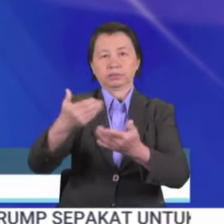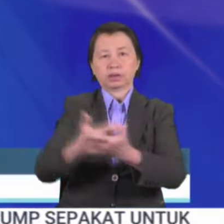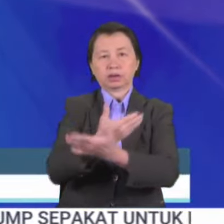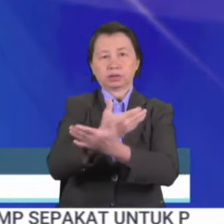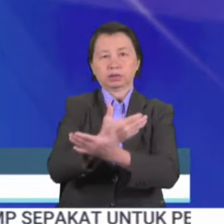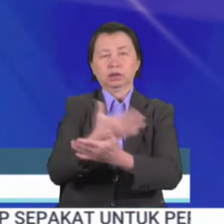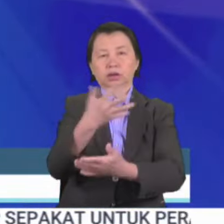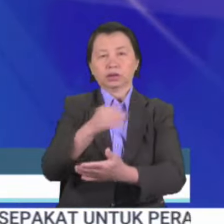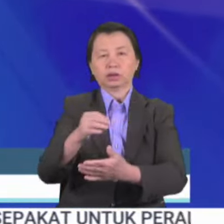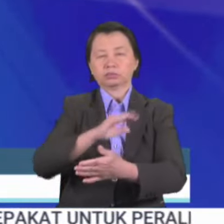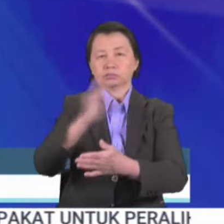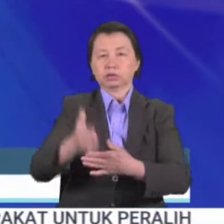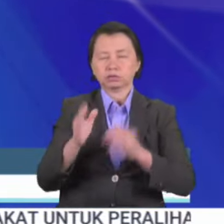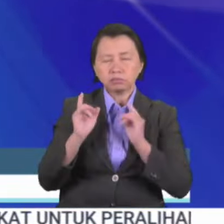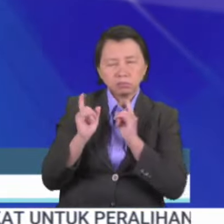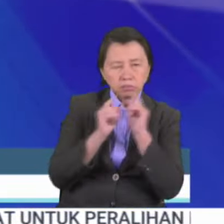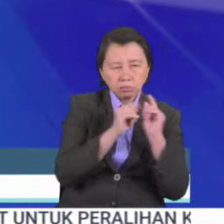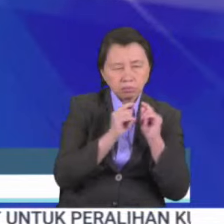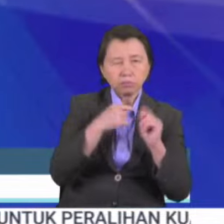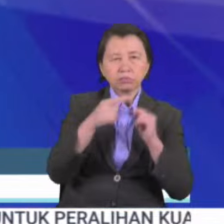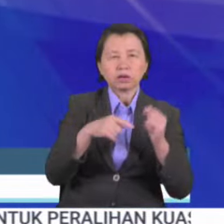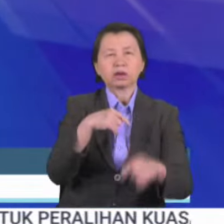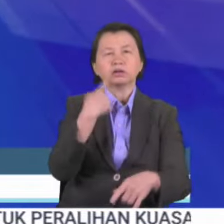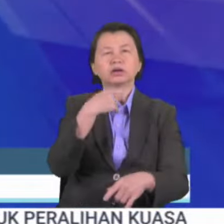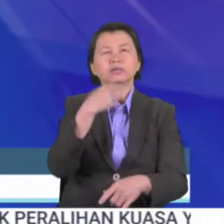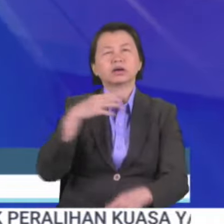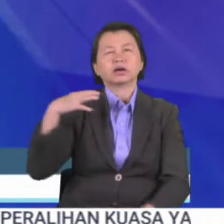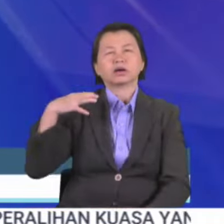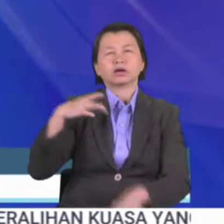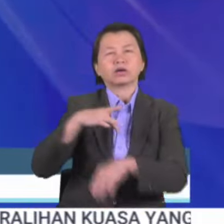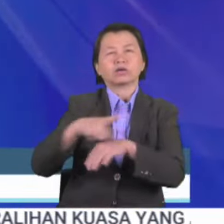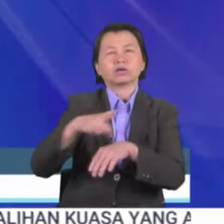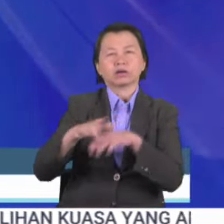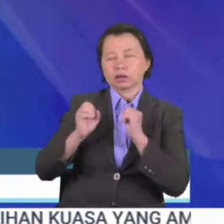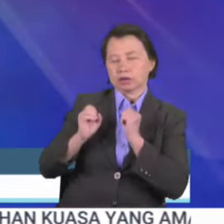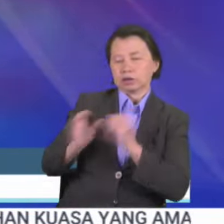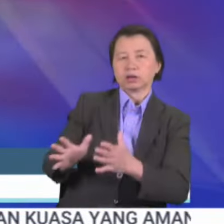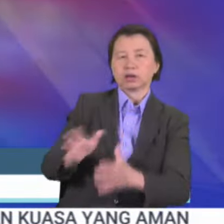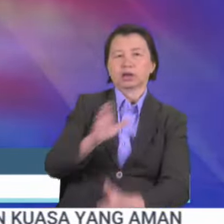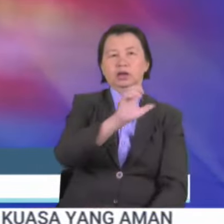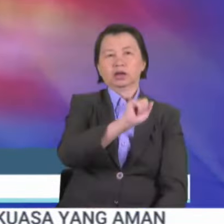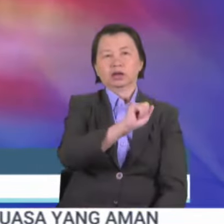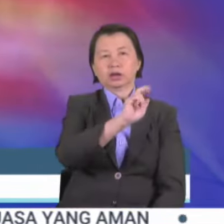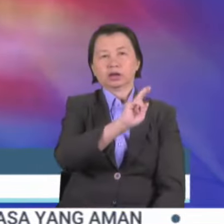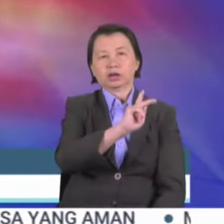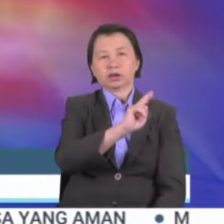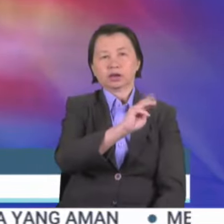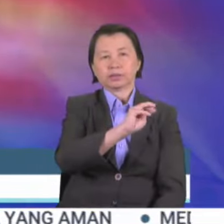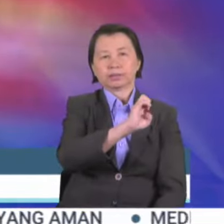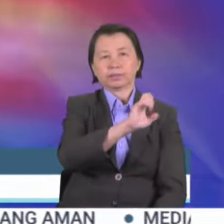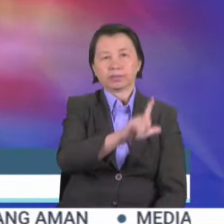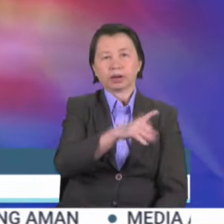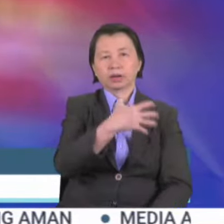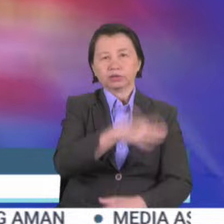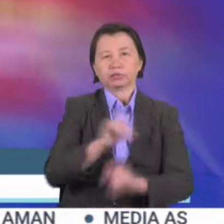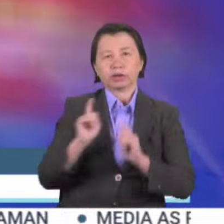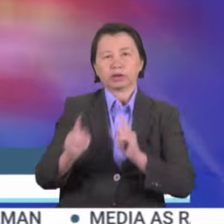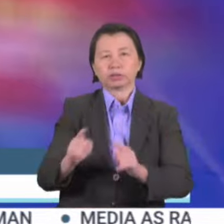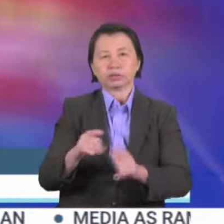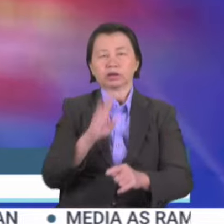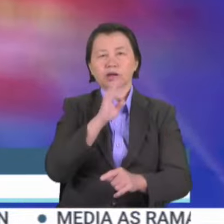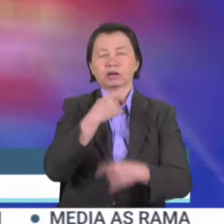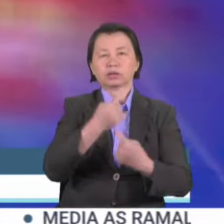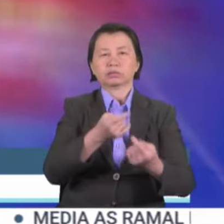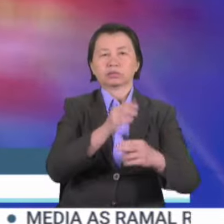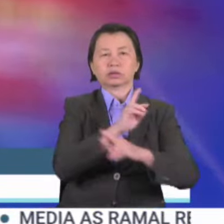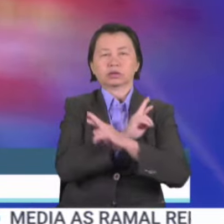baharu. Sekaligus menamatkan spekulasi mengenai kekosongan kerusi yang ditinggalkan Akmal Rizal Ahmad Rakhli selepas dia direhatkan